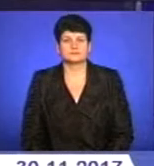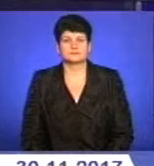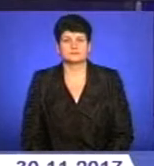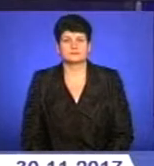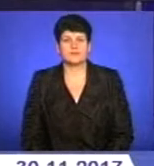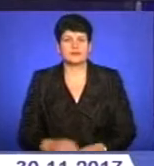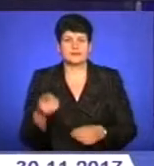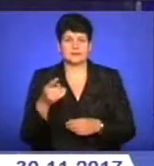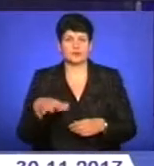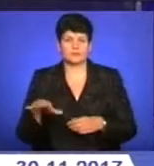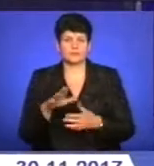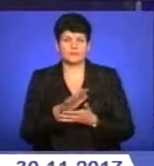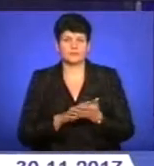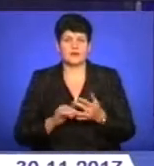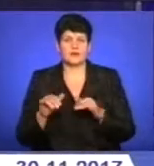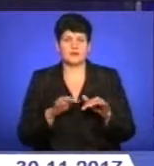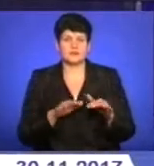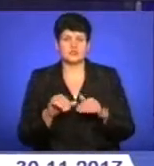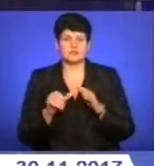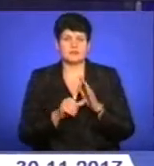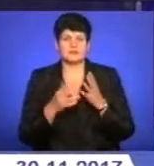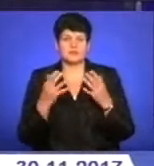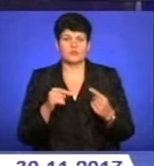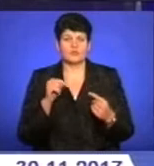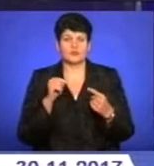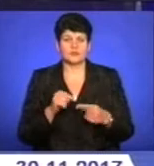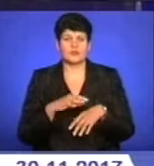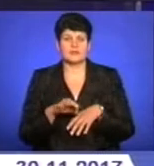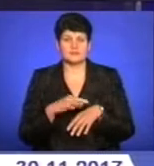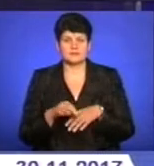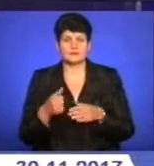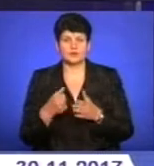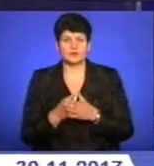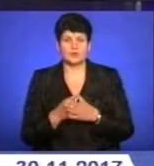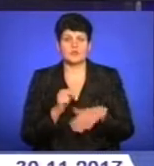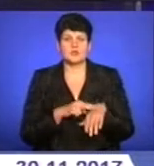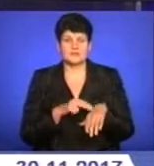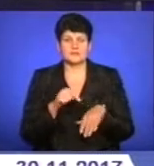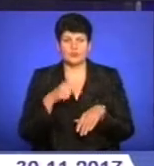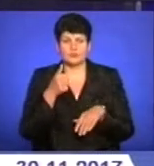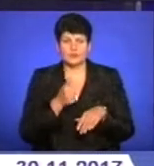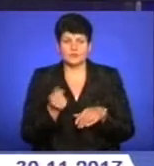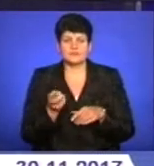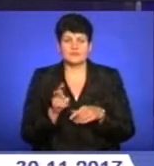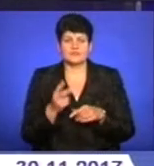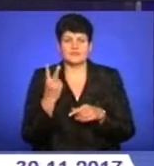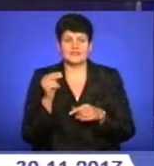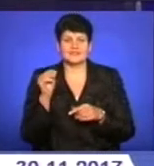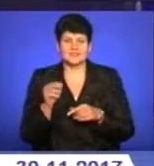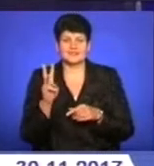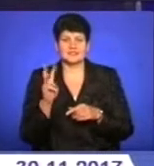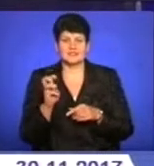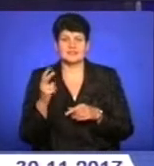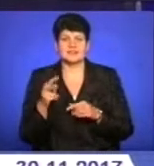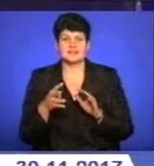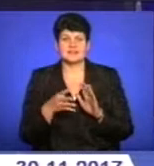На Тернопільщині триває акція «16 днів проти насильства». До патрульних поліцейських цього року надійшло 2329